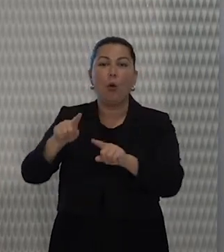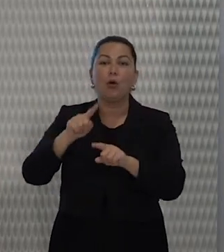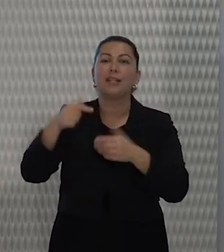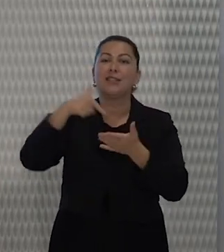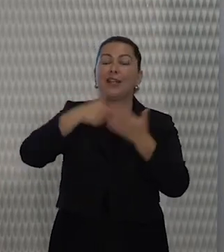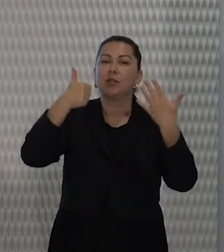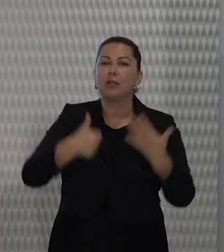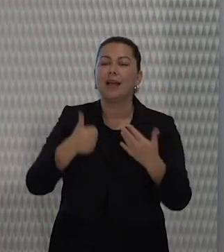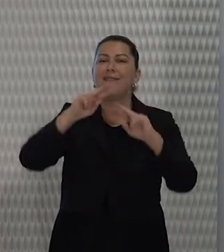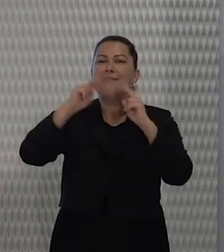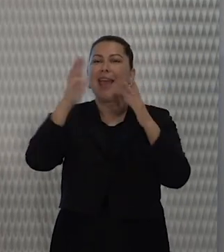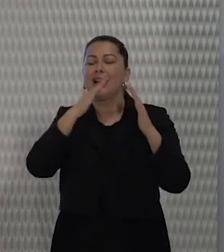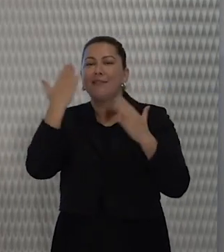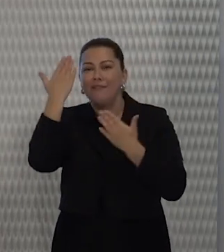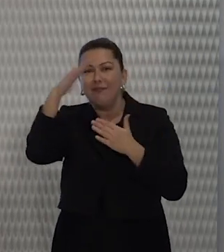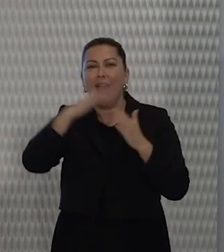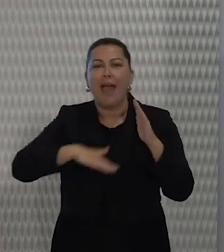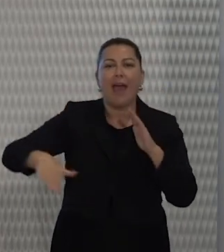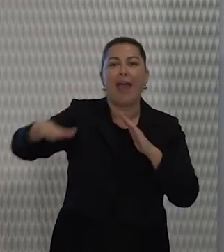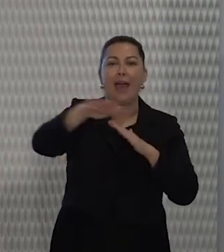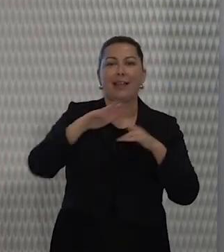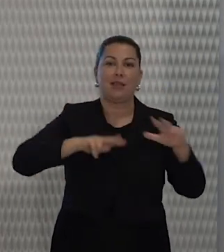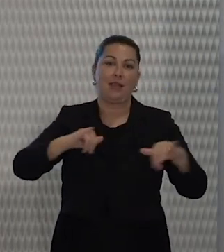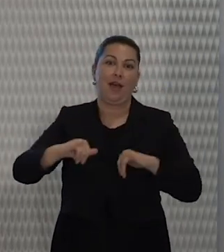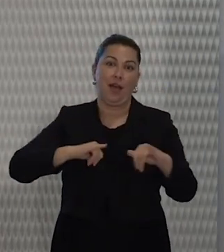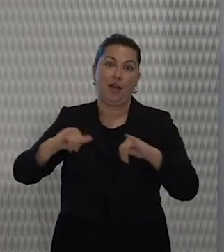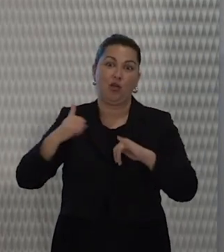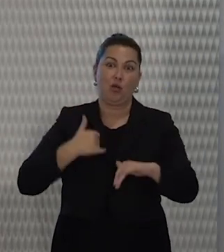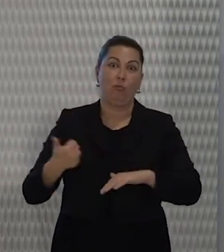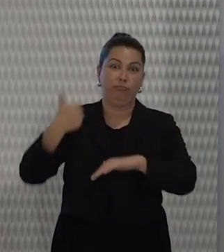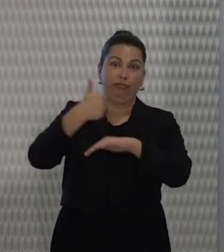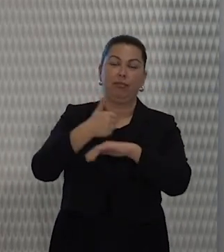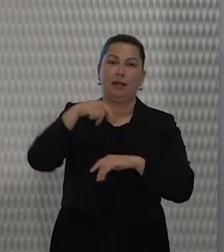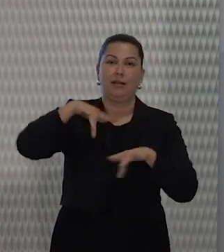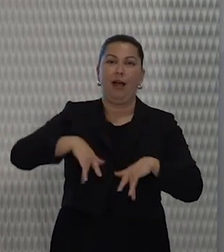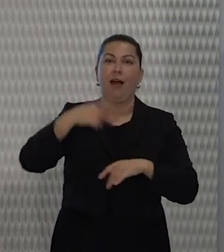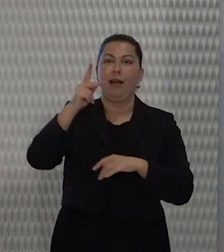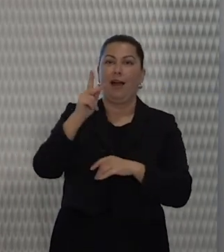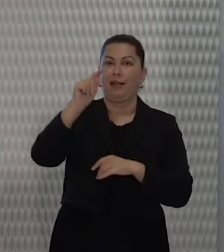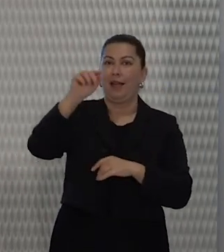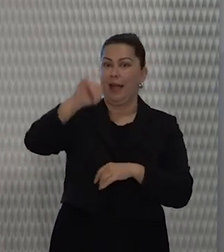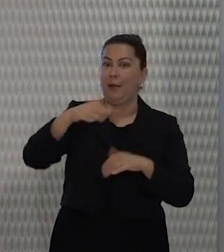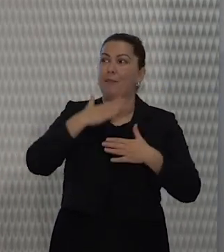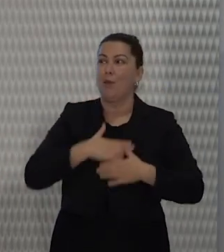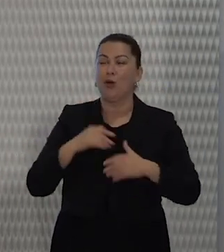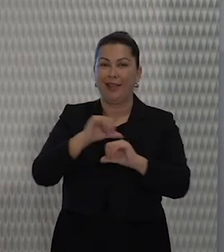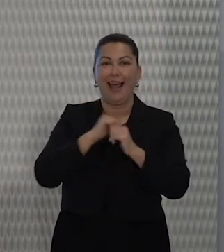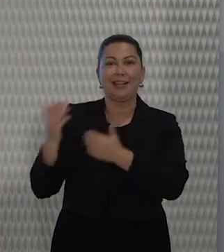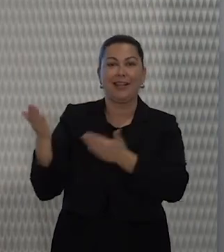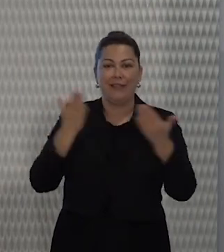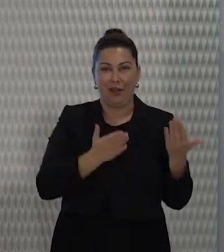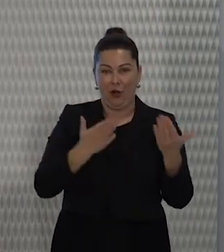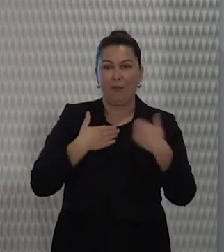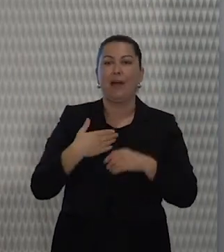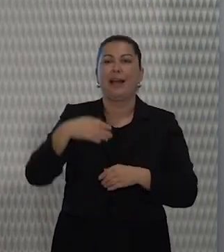weltweiter bei KTM. Und gemeinsam mit einem Video begrüßen wir ihn auch bei uns. Herzlich willkommen, Bit